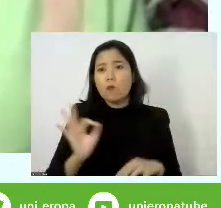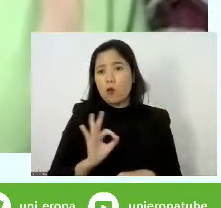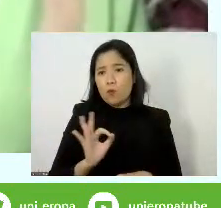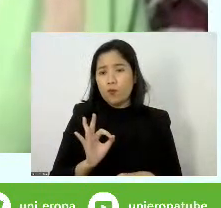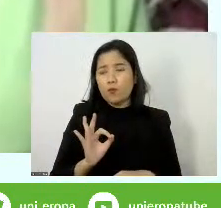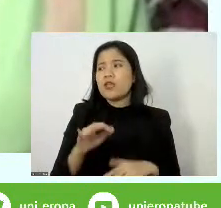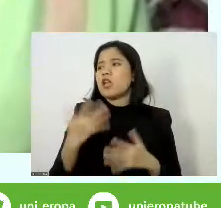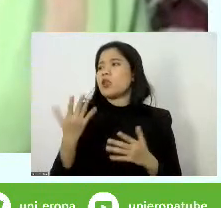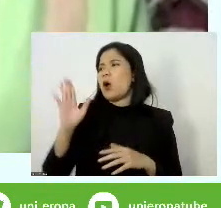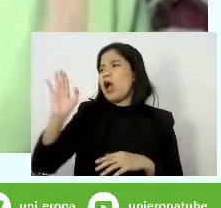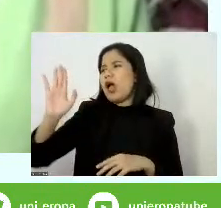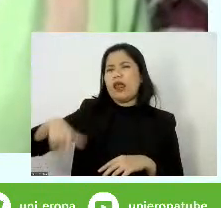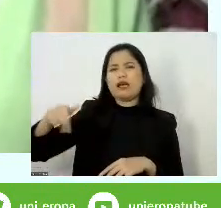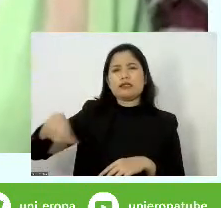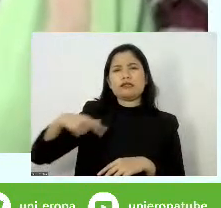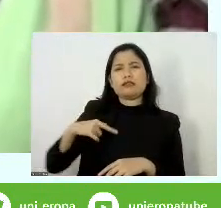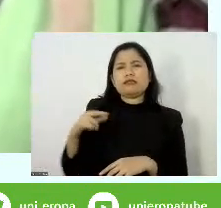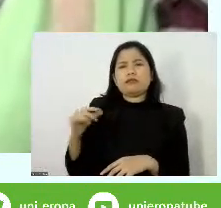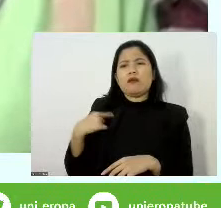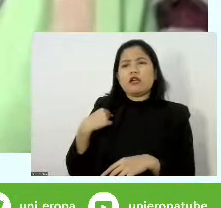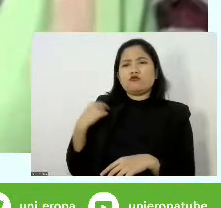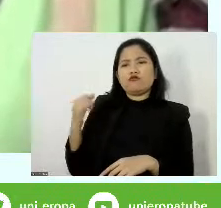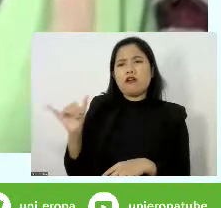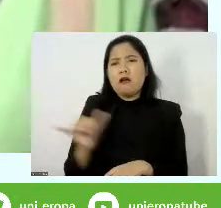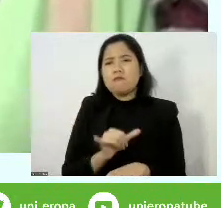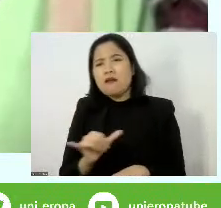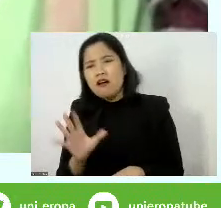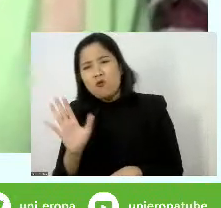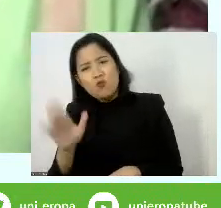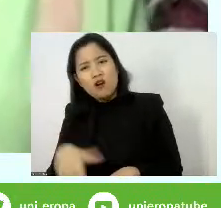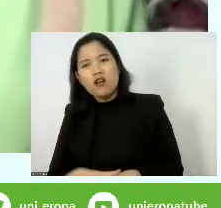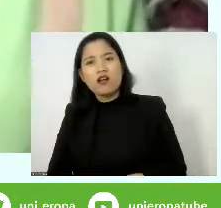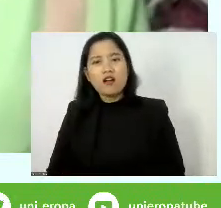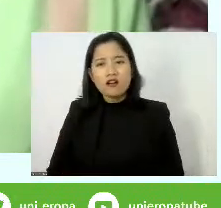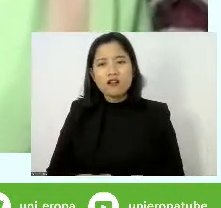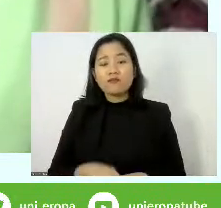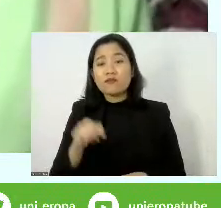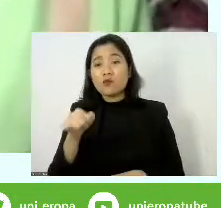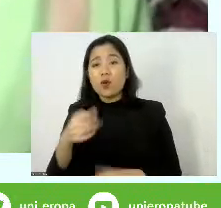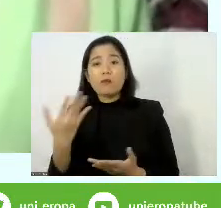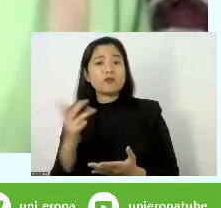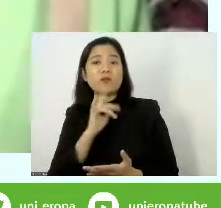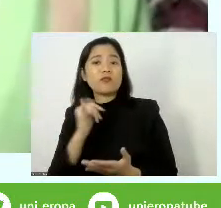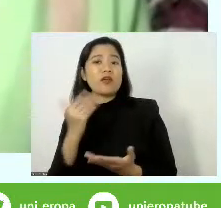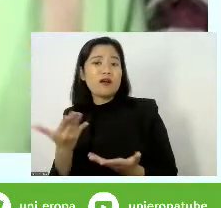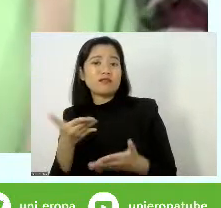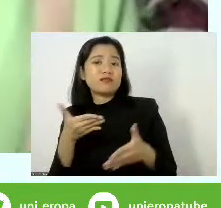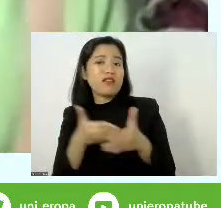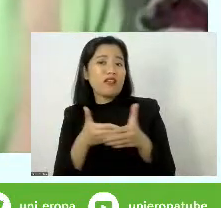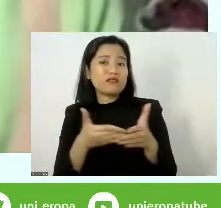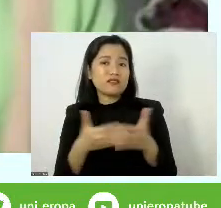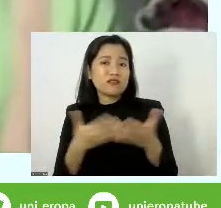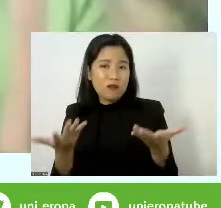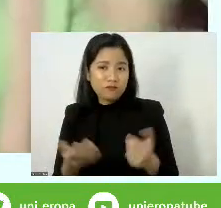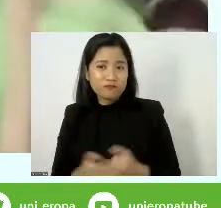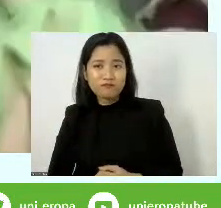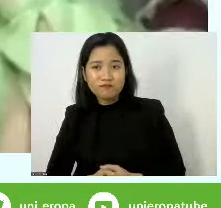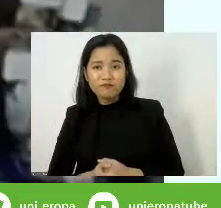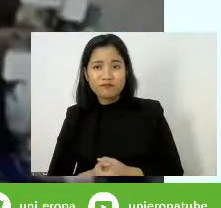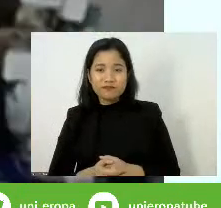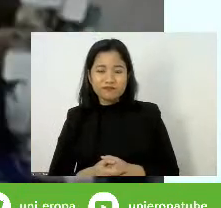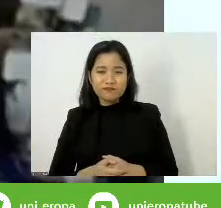ah kayaknya sama aja deh ni salme ini gitu gitu kira-kira gimana caranya seperti apa bikin gliserin kita